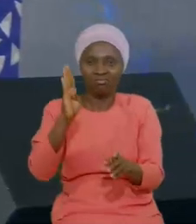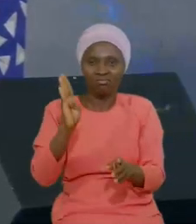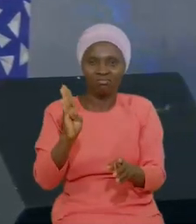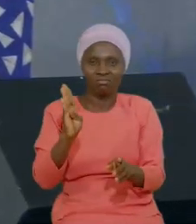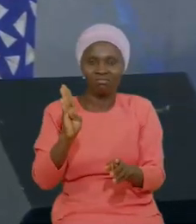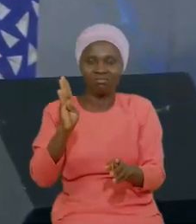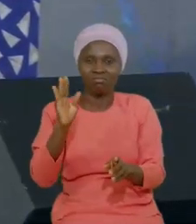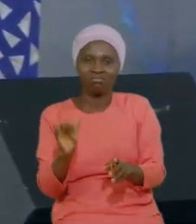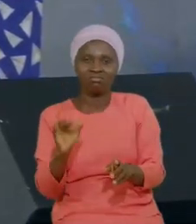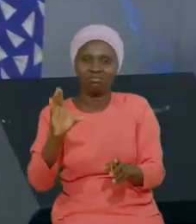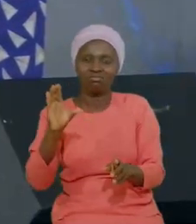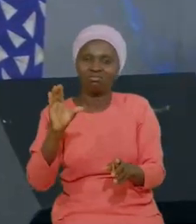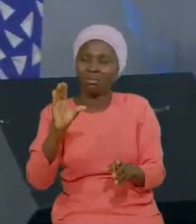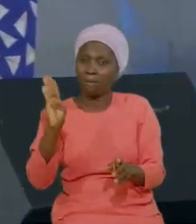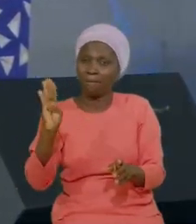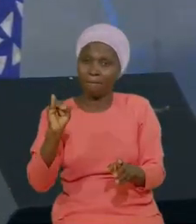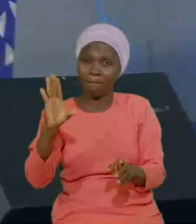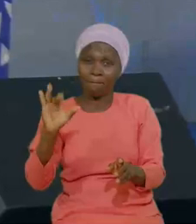Personne ne va fabriquer même un vélo.